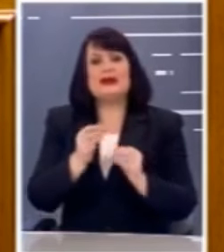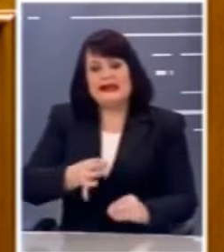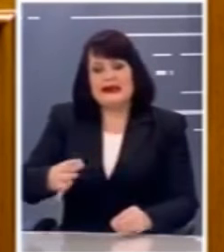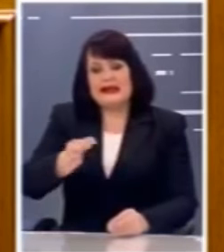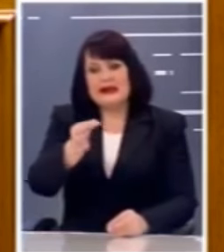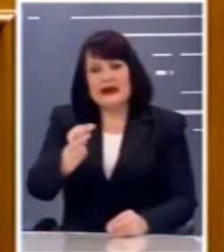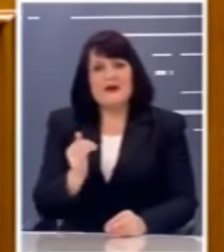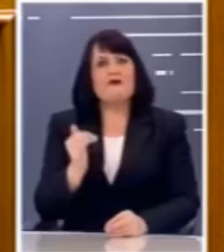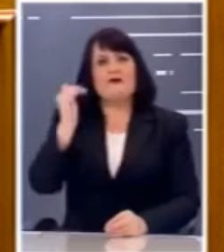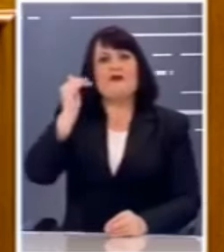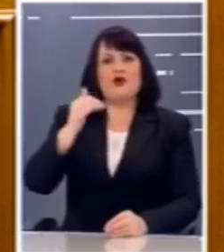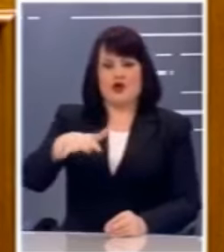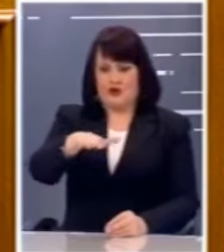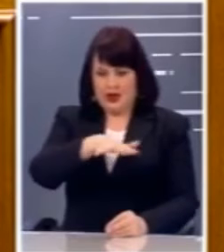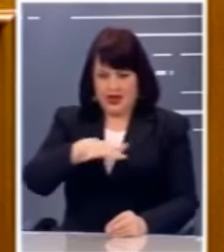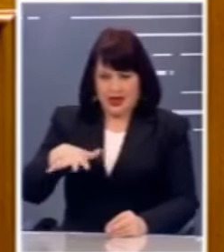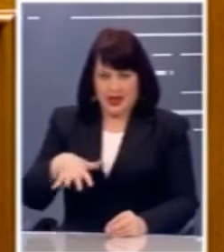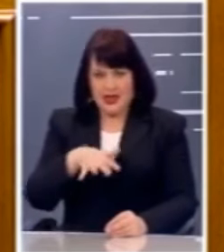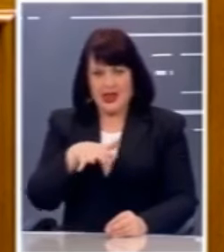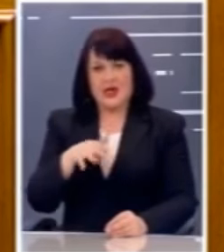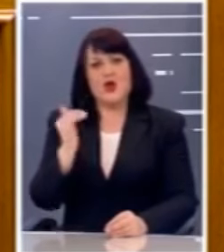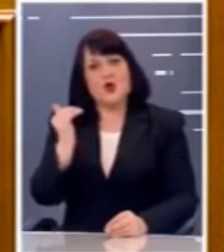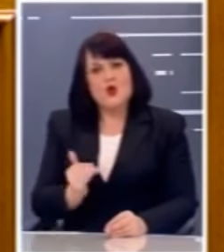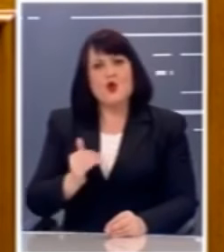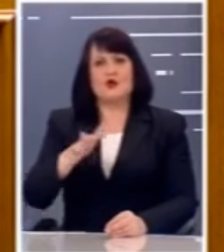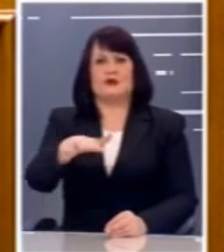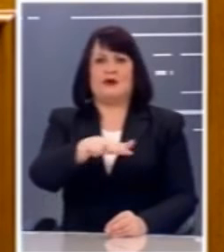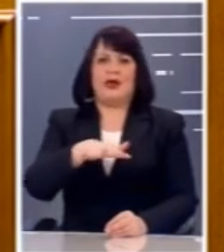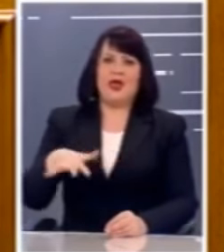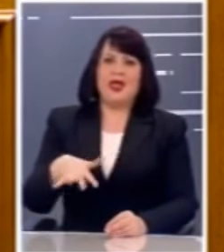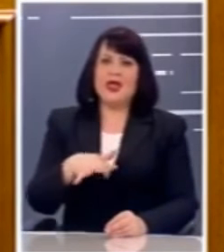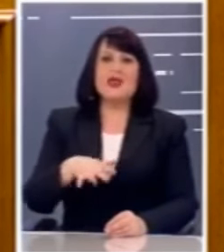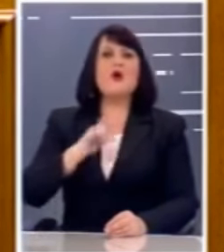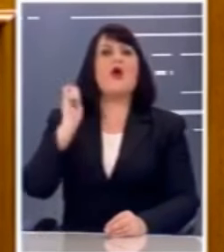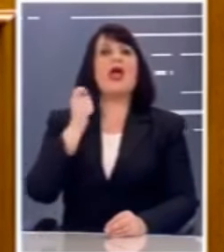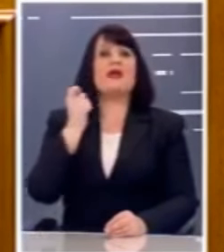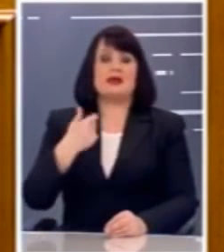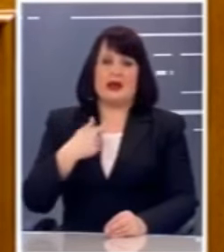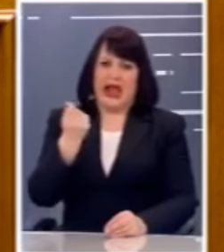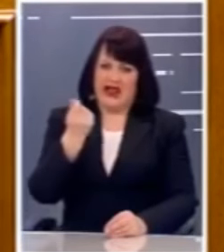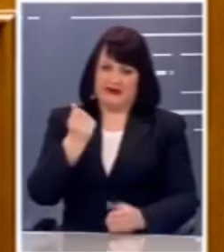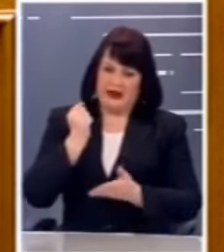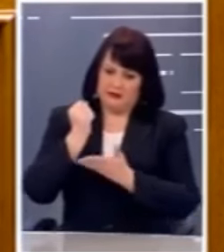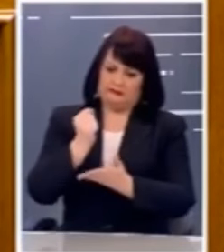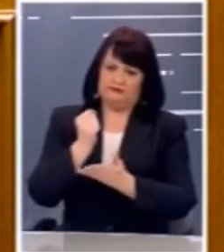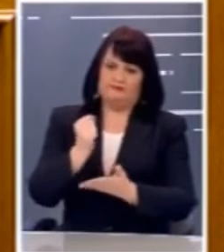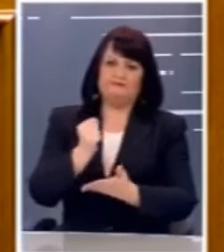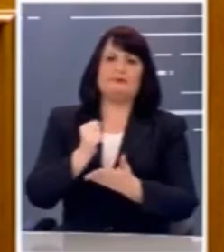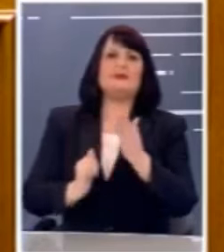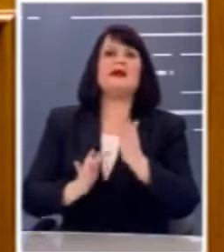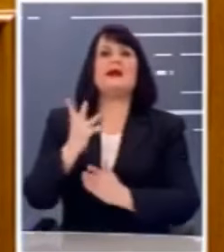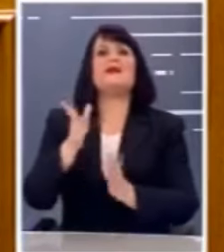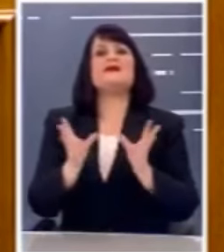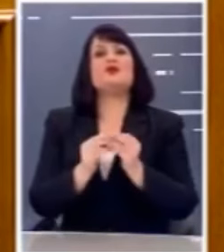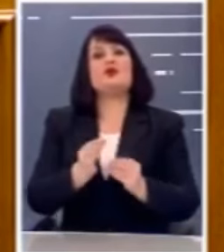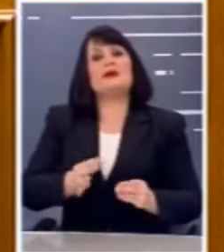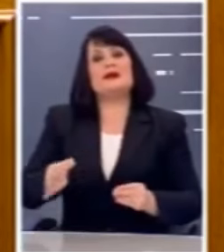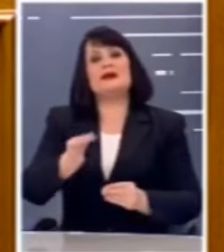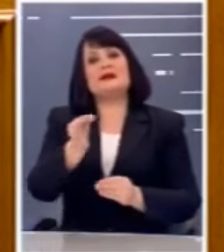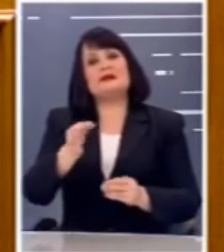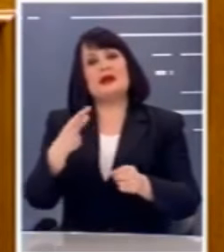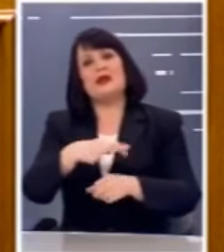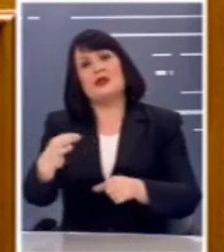Βορείου Αιγαίου και ένα αντίστοιχο για το Νότιο Αιγαίο με εθνικούς πόρους για την ενίσχυση της ανάπτυξης των νησιών και